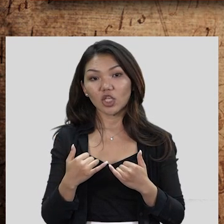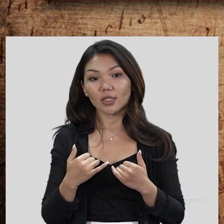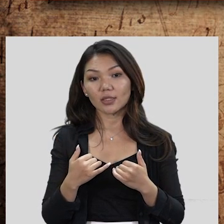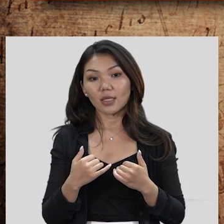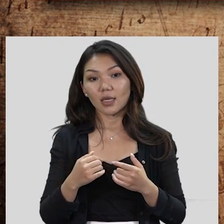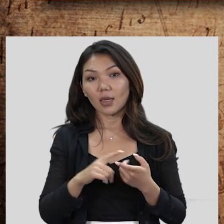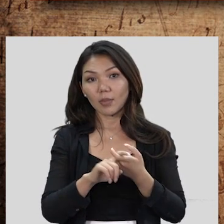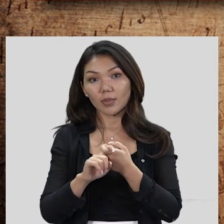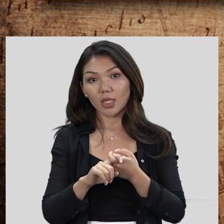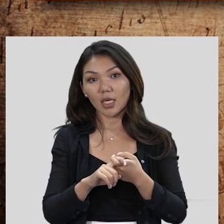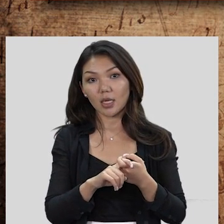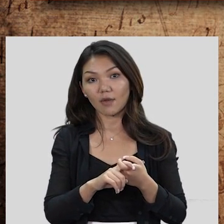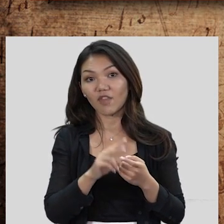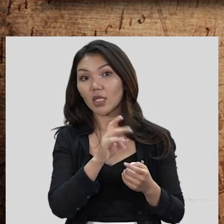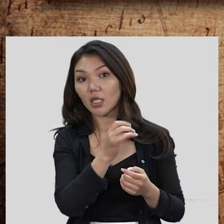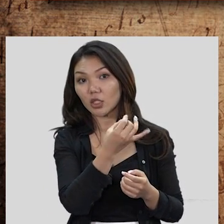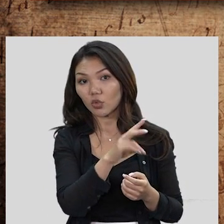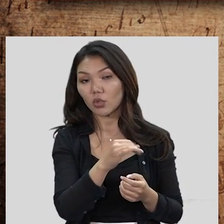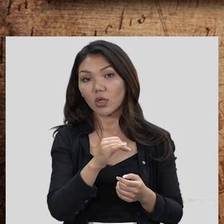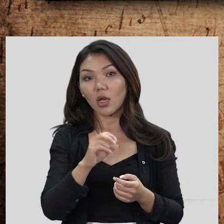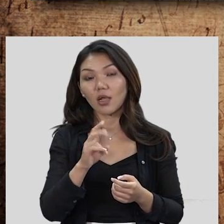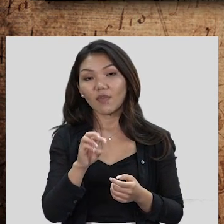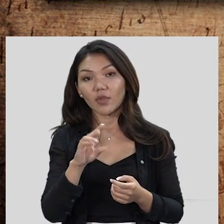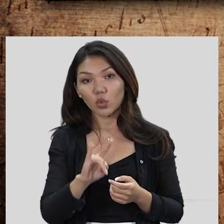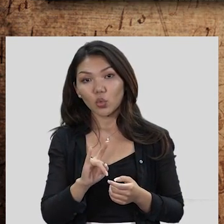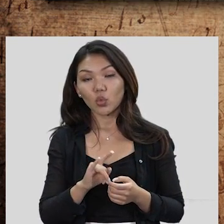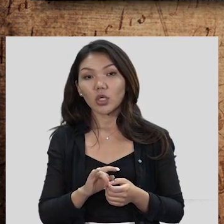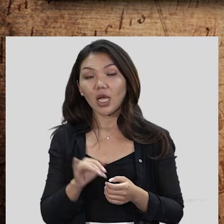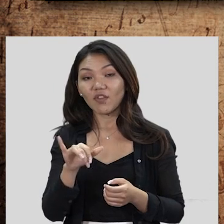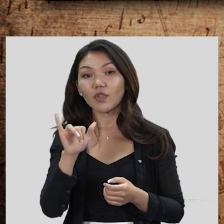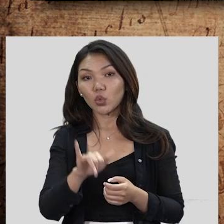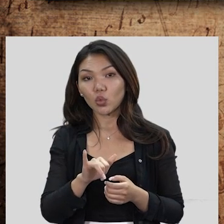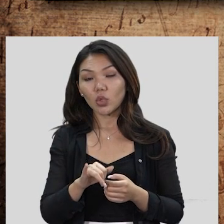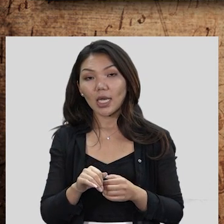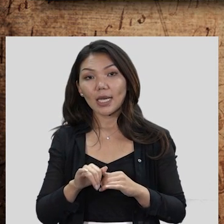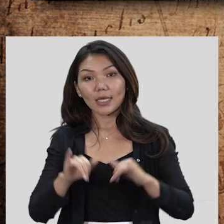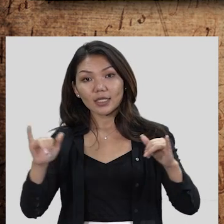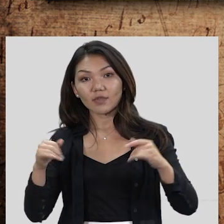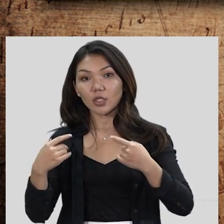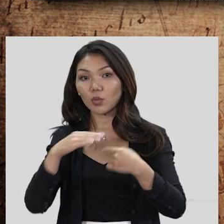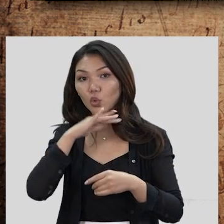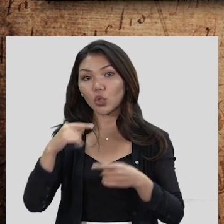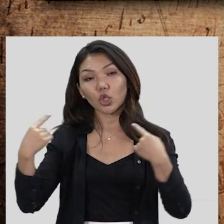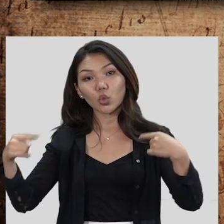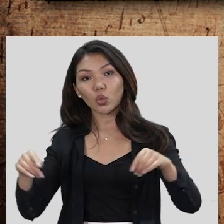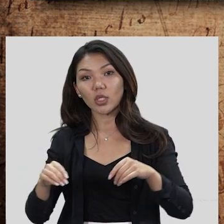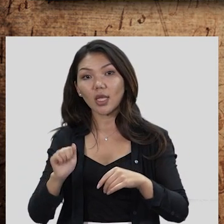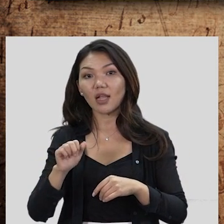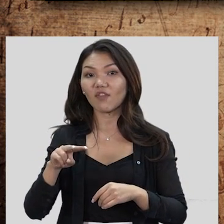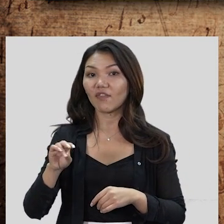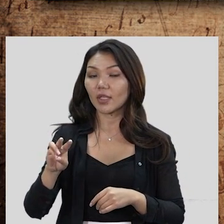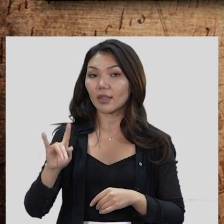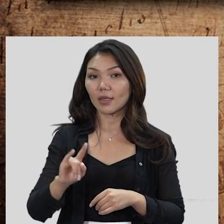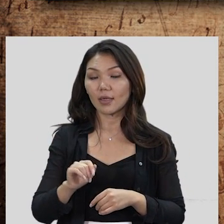в том числе и древнегреческое греции появился само слово алфавит оно происходит от названия первых букв